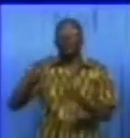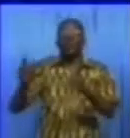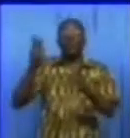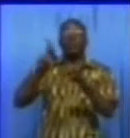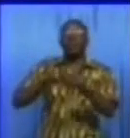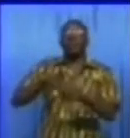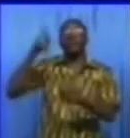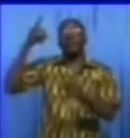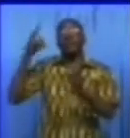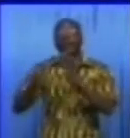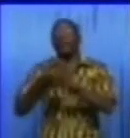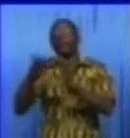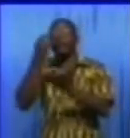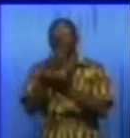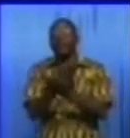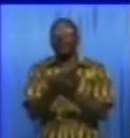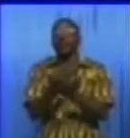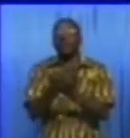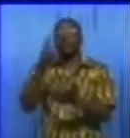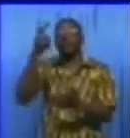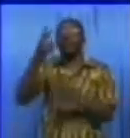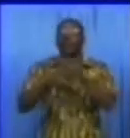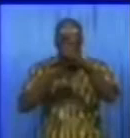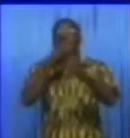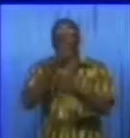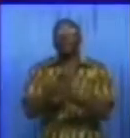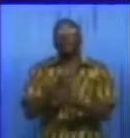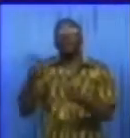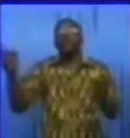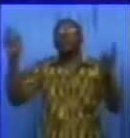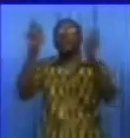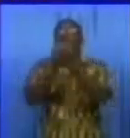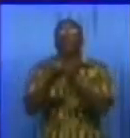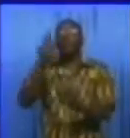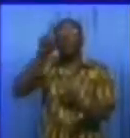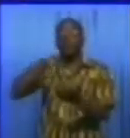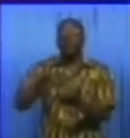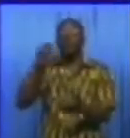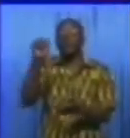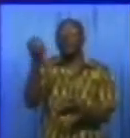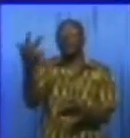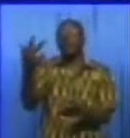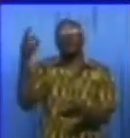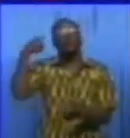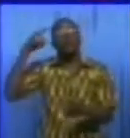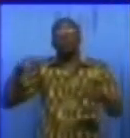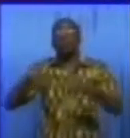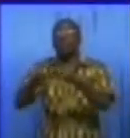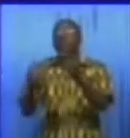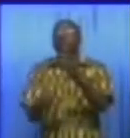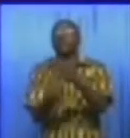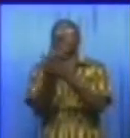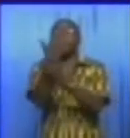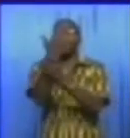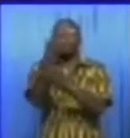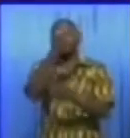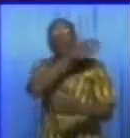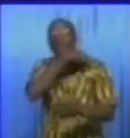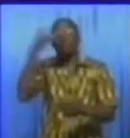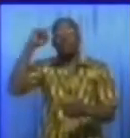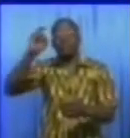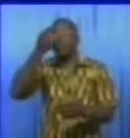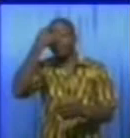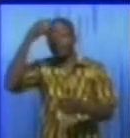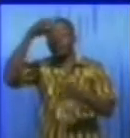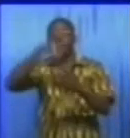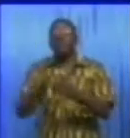techniques et financiers, a eu deux fois l'an. Et pour cette deuxième rencontre de l'année 2013, le défi de la croissance démographique, la gouvernance